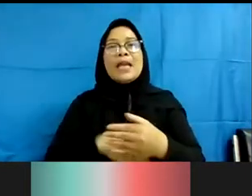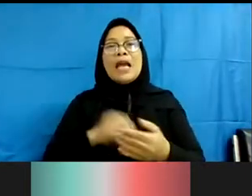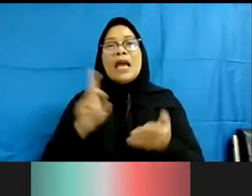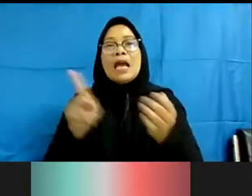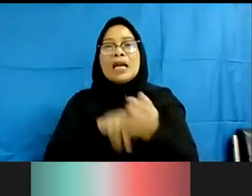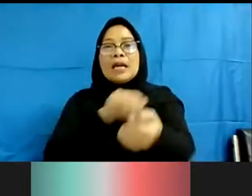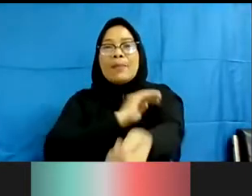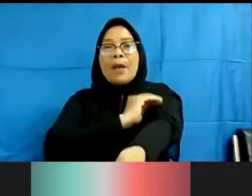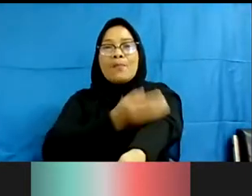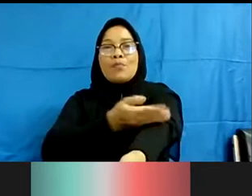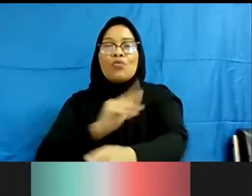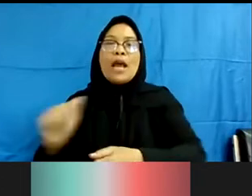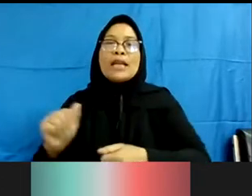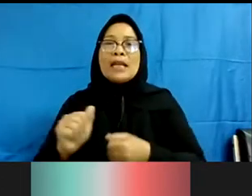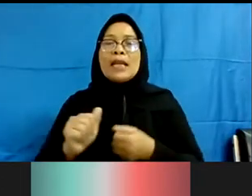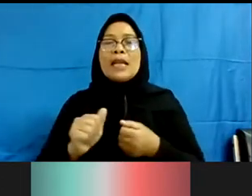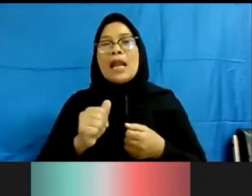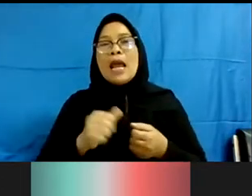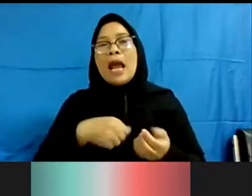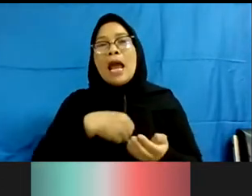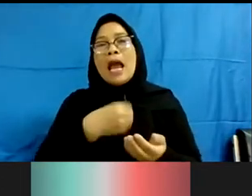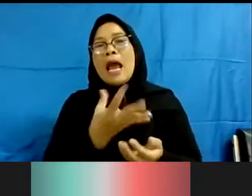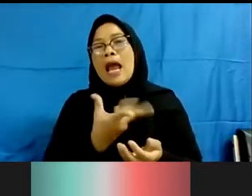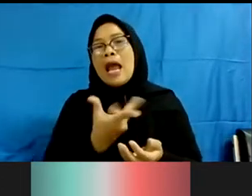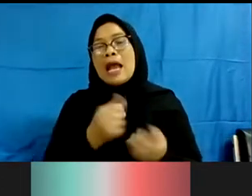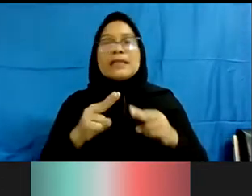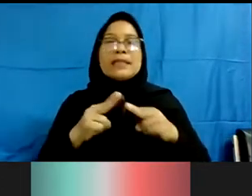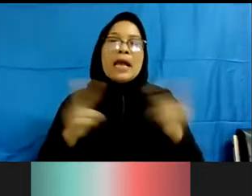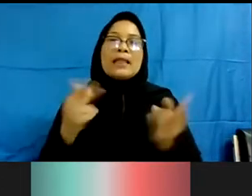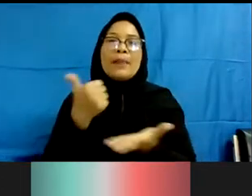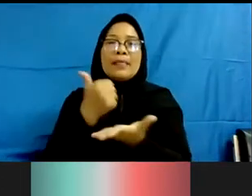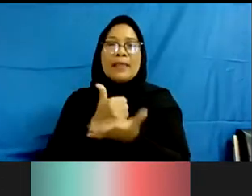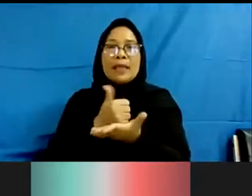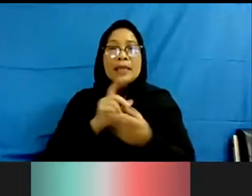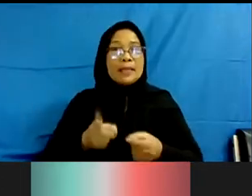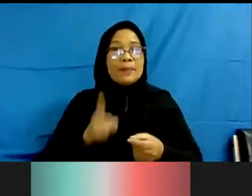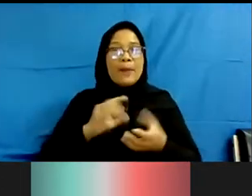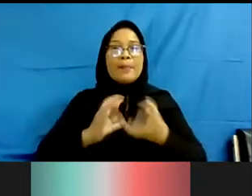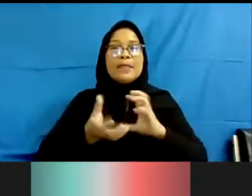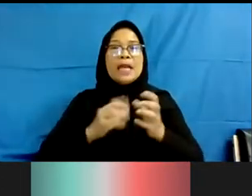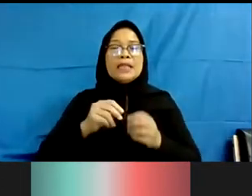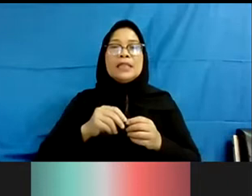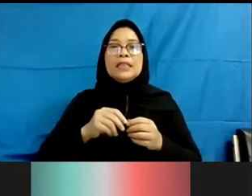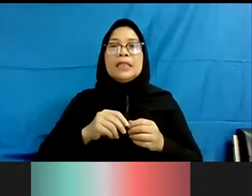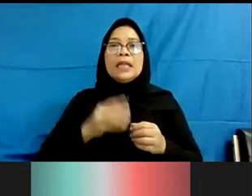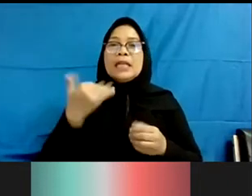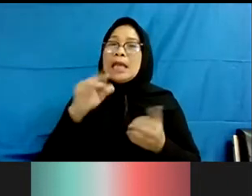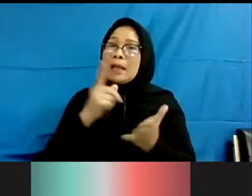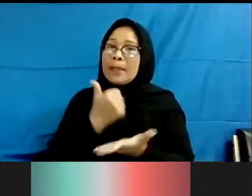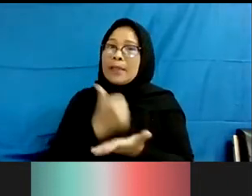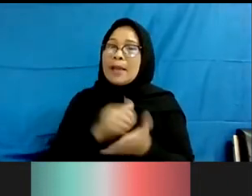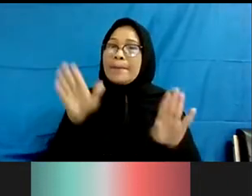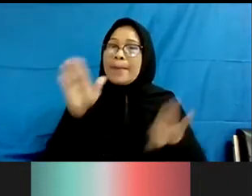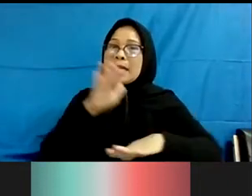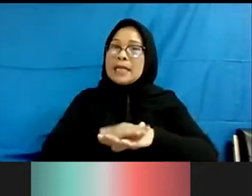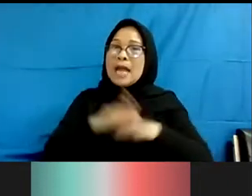membaca numerasi atau angka itu sangat penting, karena itu jadi basic buat semua hal gitu ya. Di kehidupan kita sehari-hari, untuk